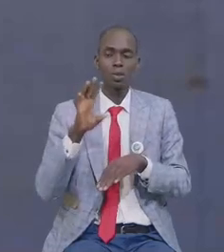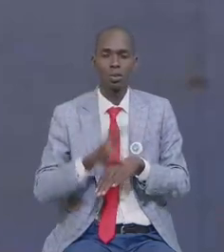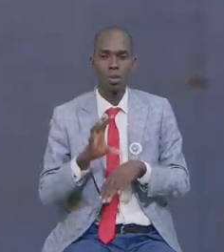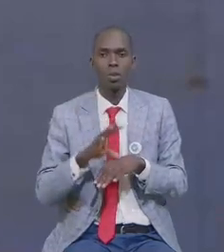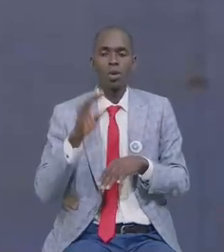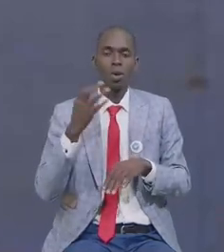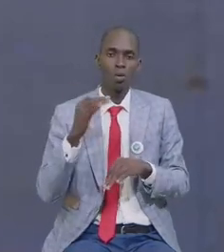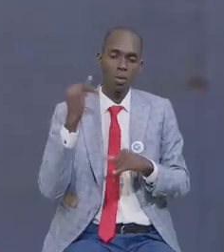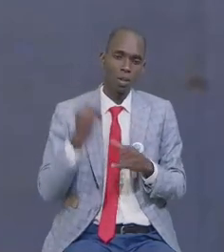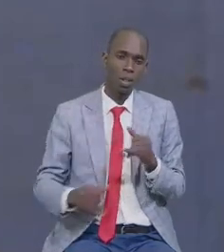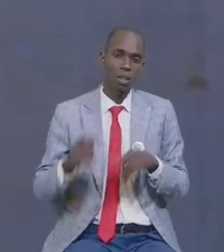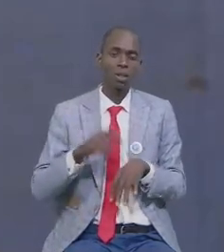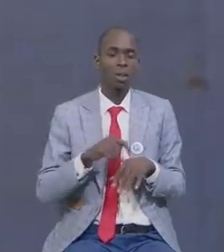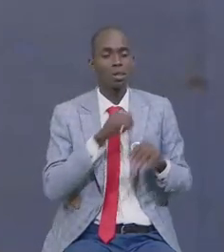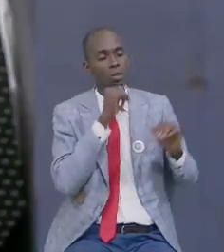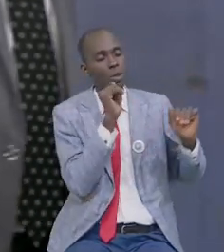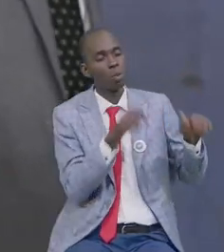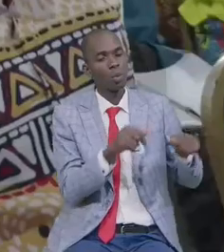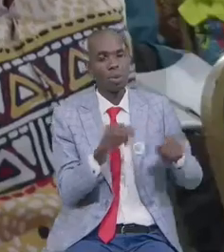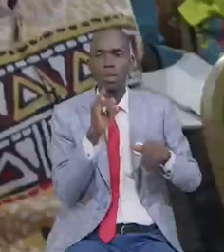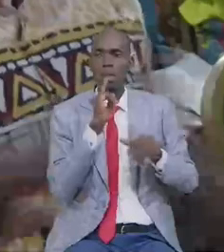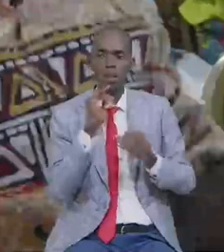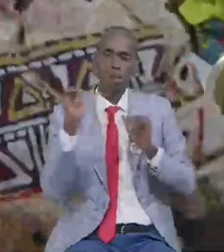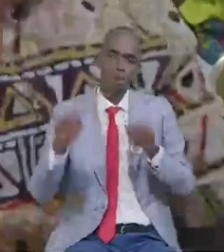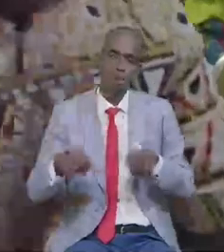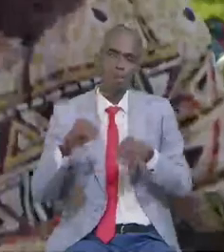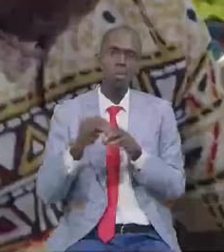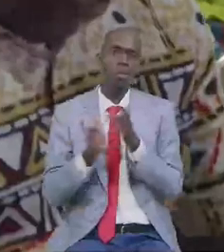jours, l'impossible est possible.